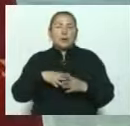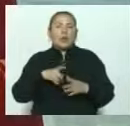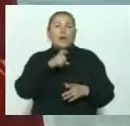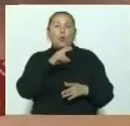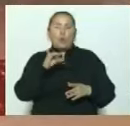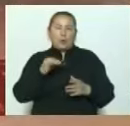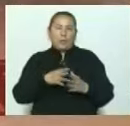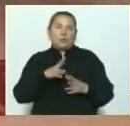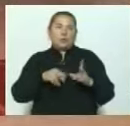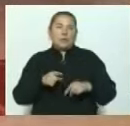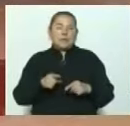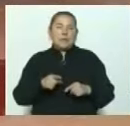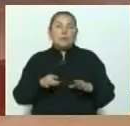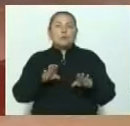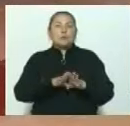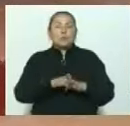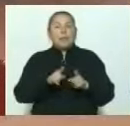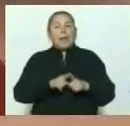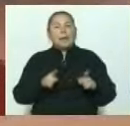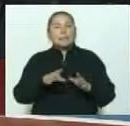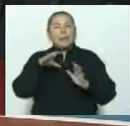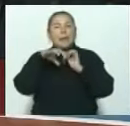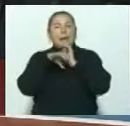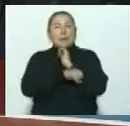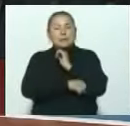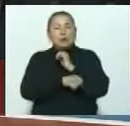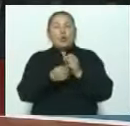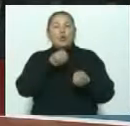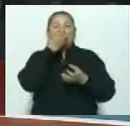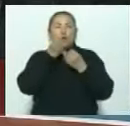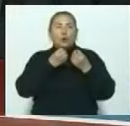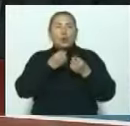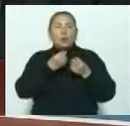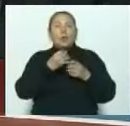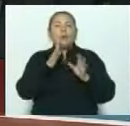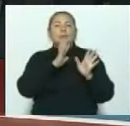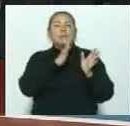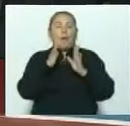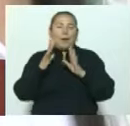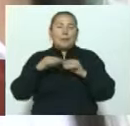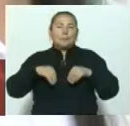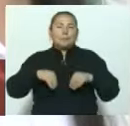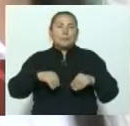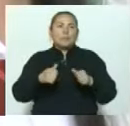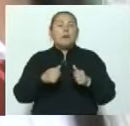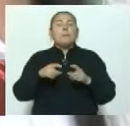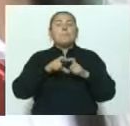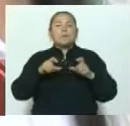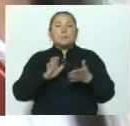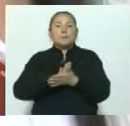үлес қосудамыз. Сондай-ақ аталған акция аясында оқушылар гүл, тал көшеттерін отырғызуға, мектеп аумағын тазалау